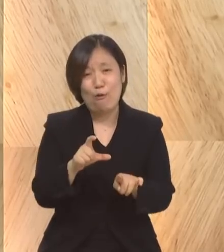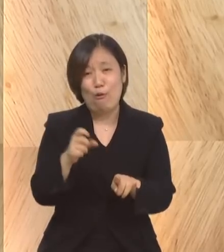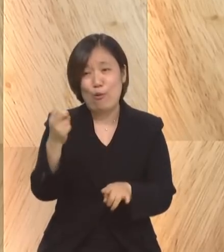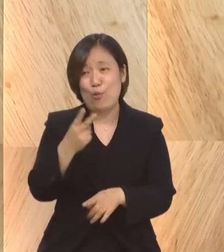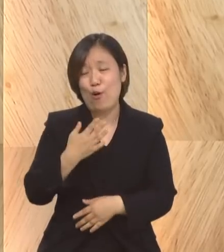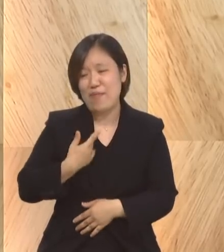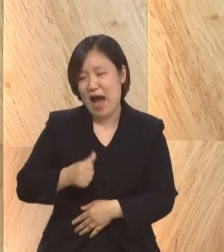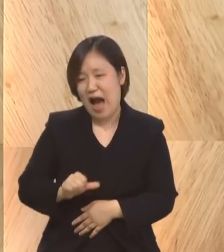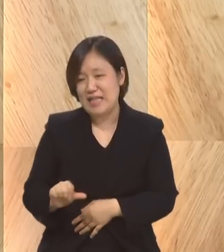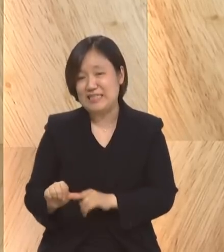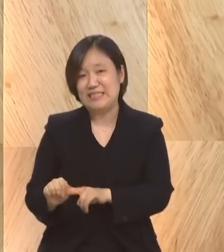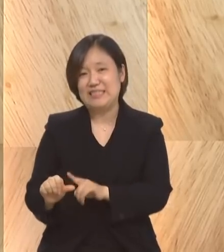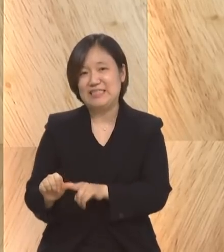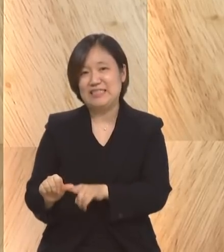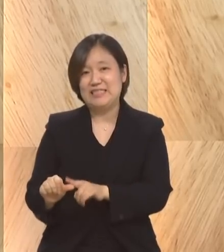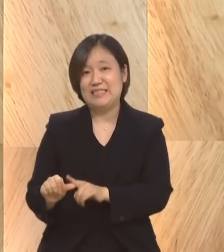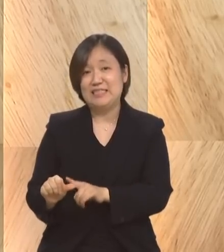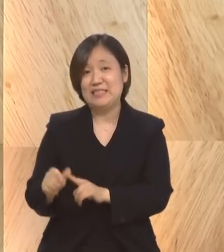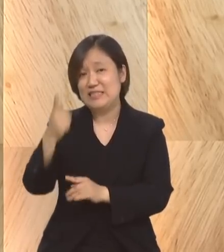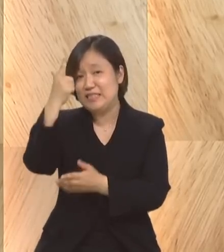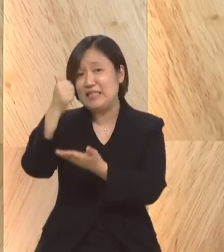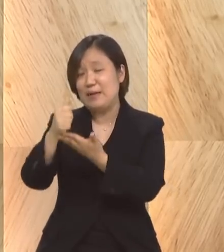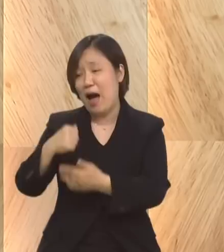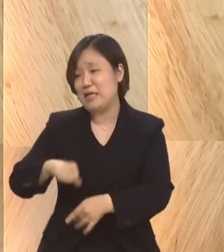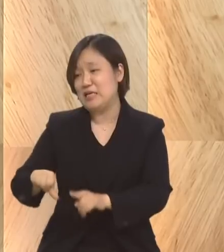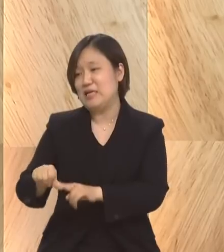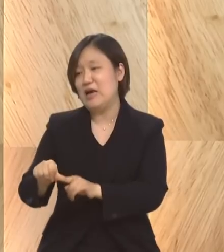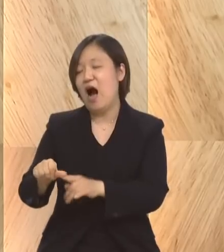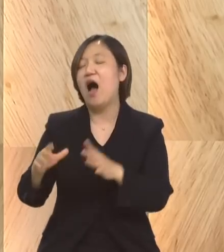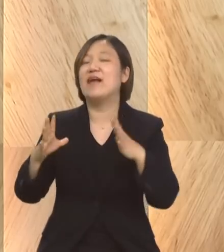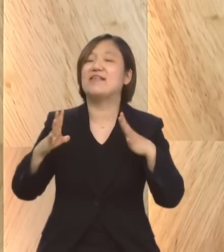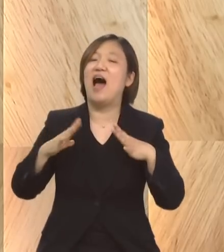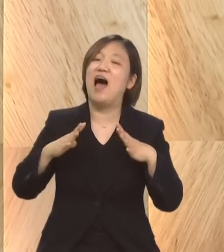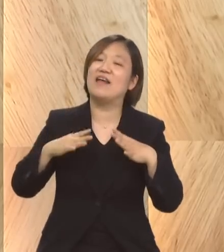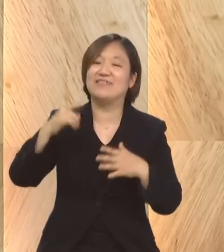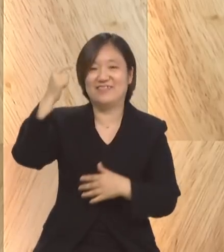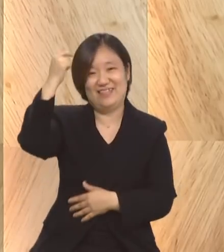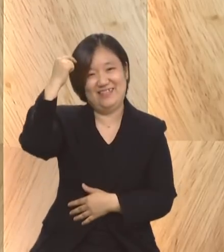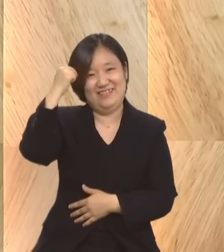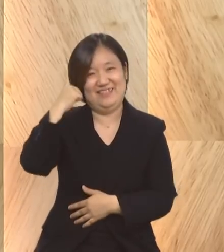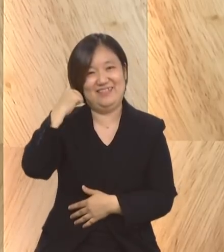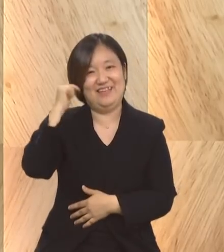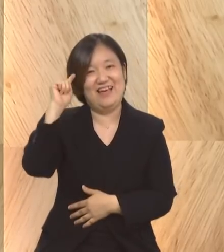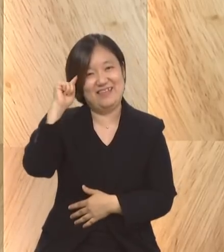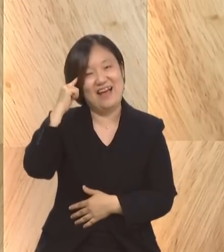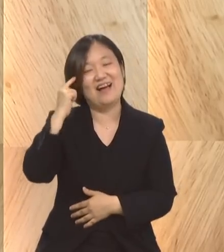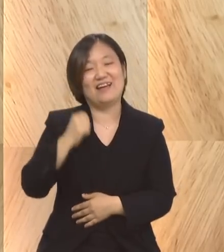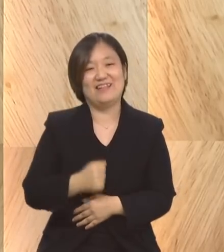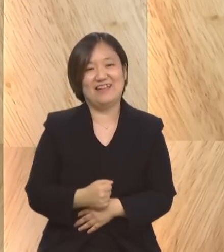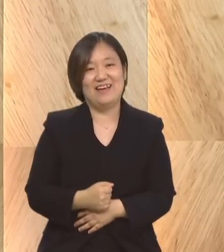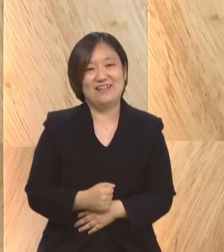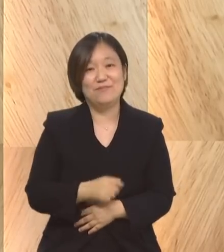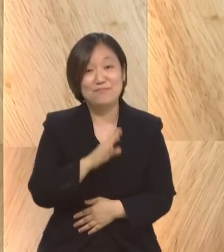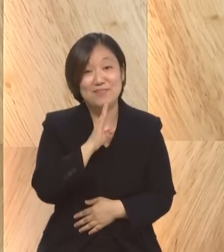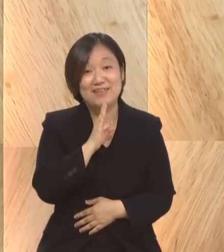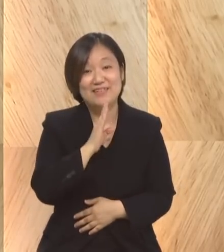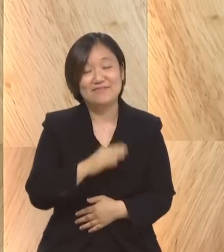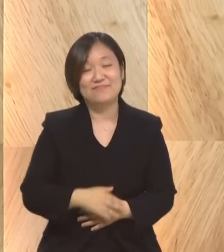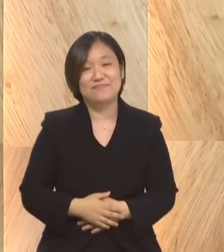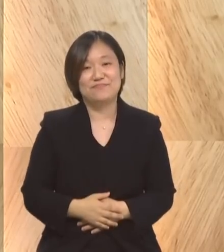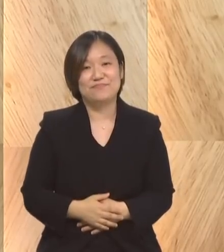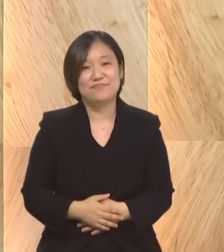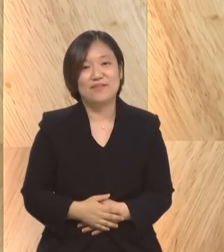아주 아주 자랑스러워 하신대요 참 훈훈한 결말이죠 자